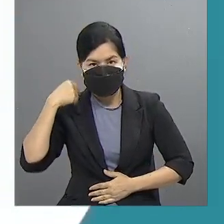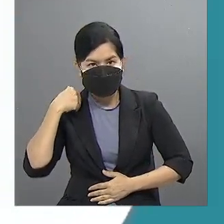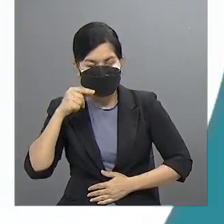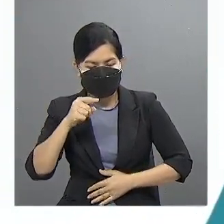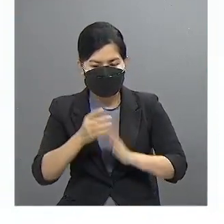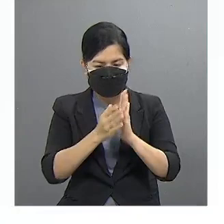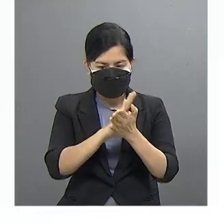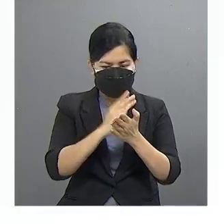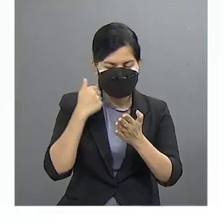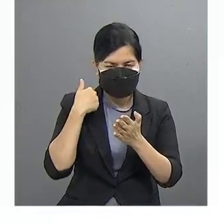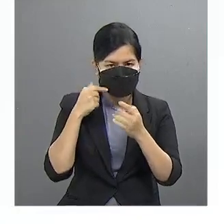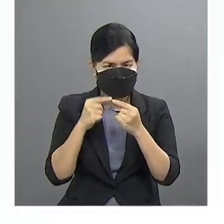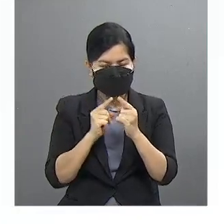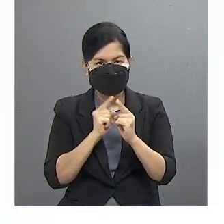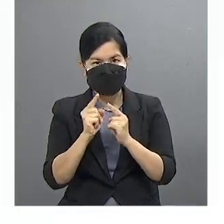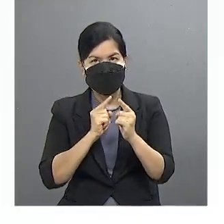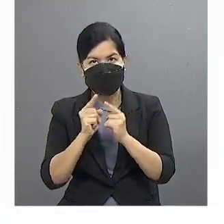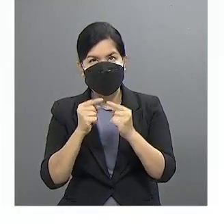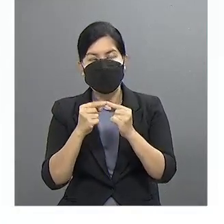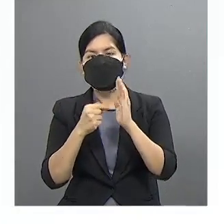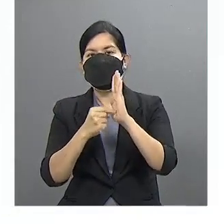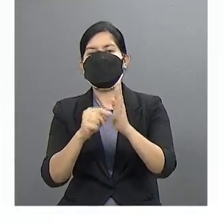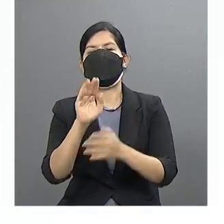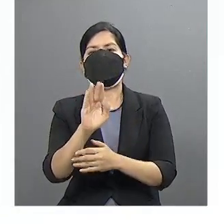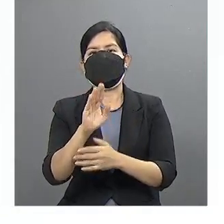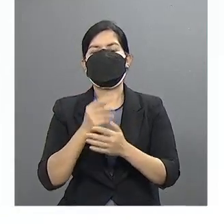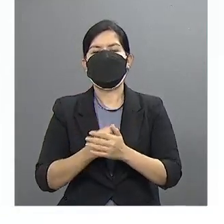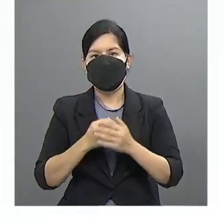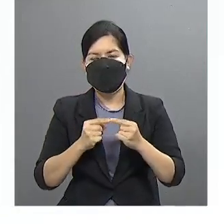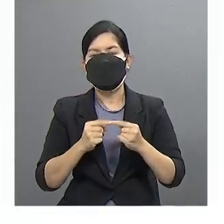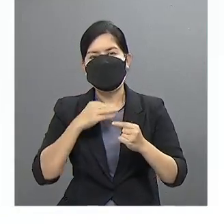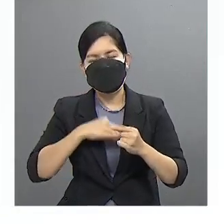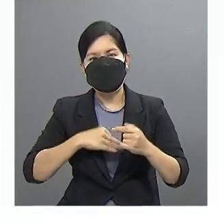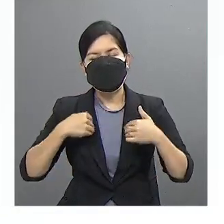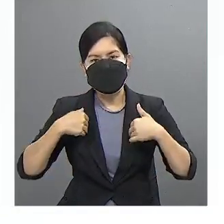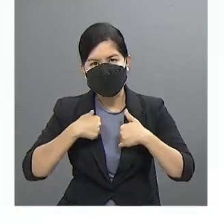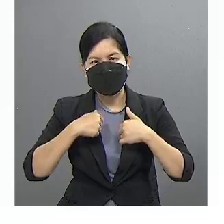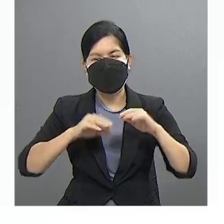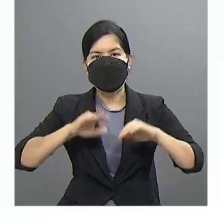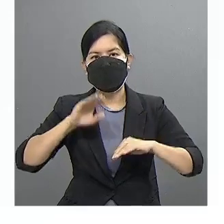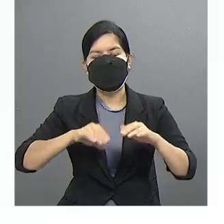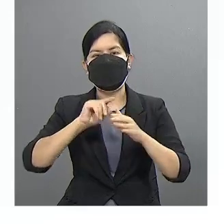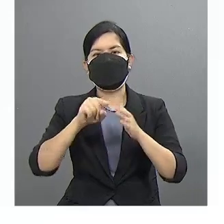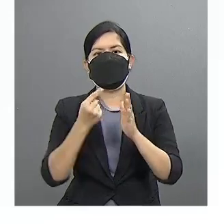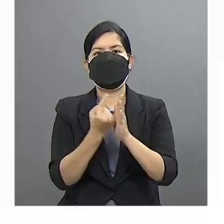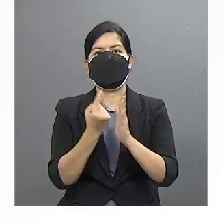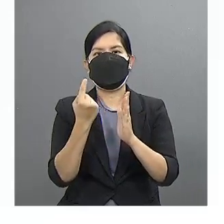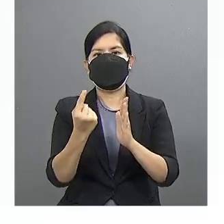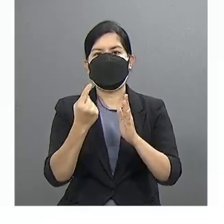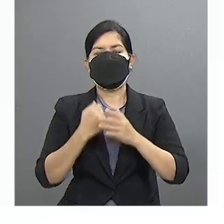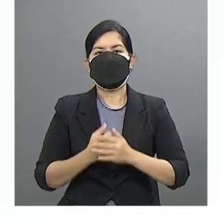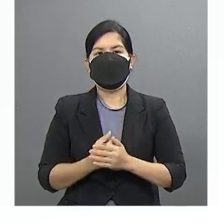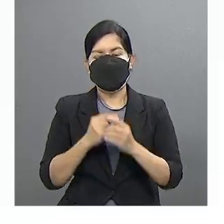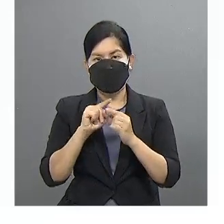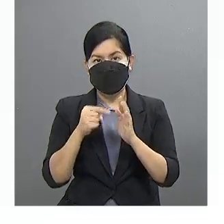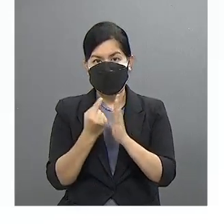เหมือนคุยกับเคสจำลองเนี่ยเพราะฉะนั้นมันก็จะเหนื่อยเหมือนกันครับรวมๆเฉลี่ยประมาณ1ชั่วโมงครับ วิธีรวมเฉลี่ยประมาณ1ชั่วโมงแต่แบบ